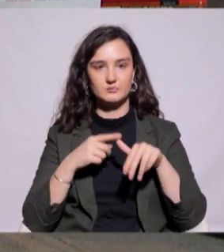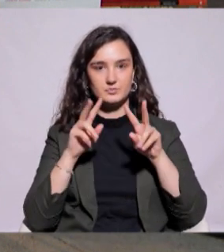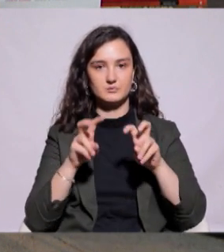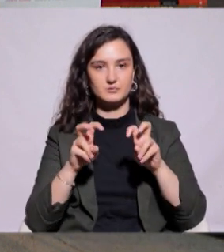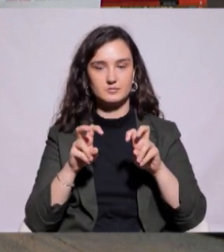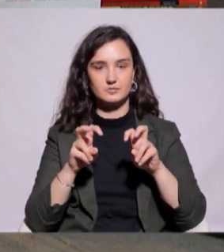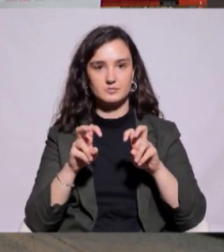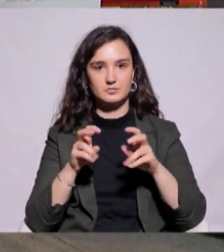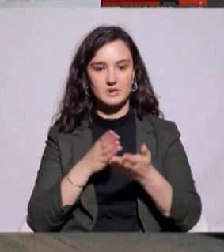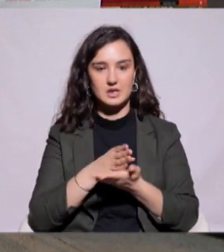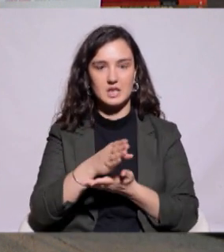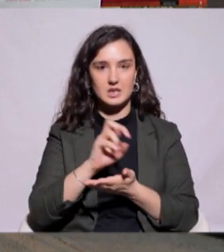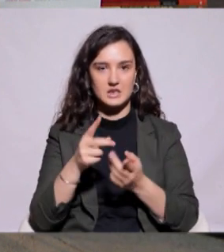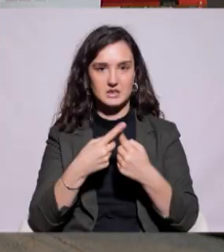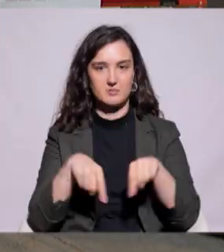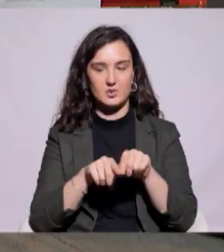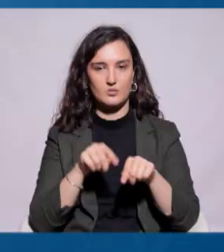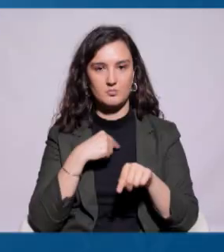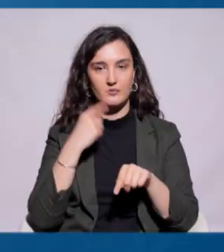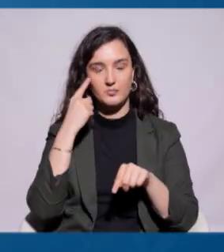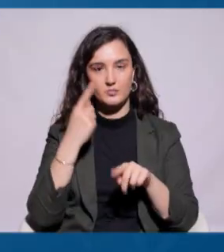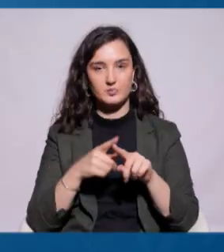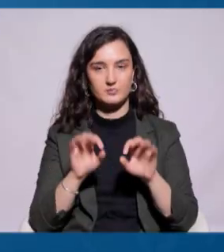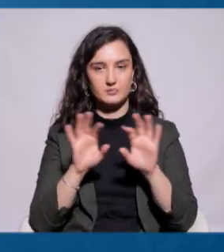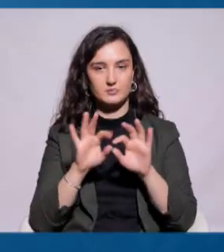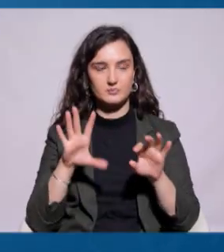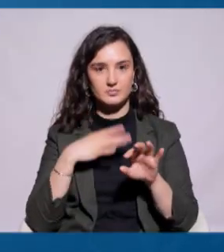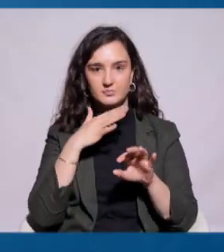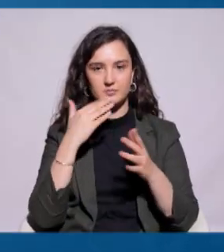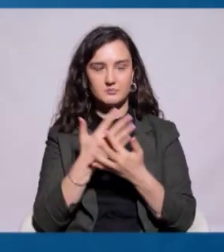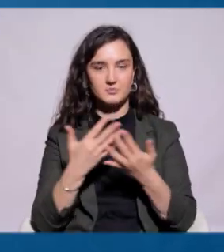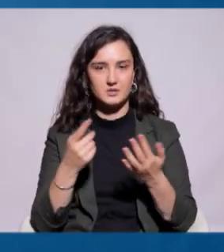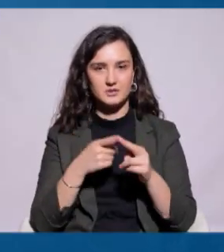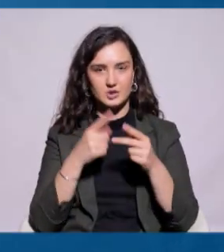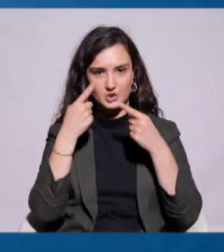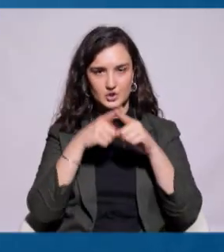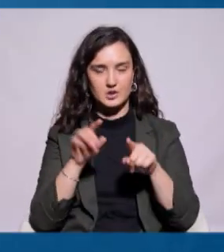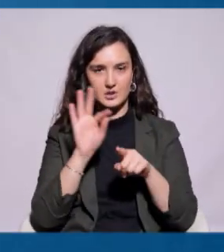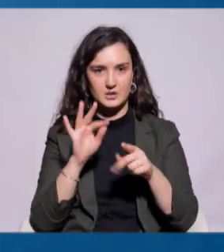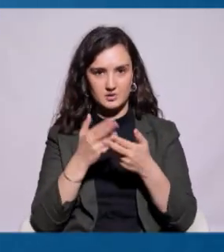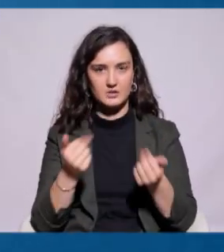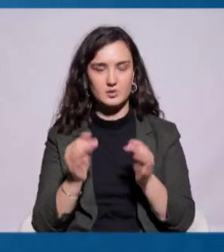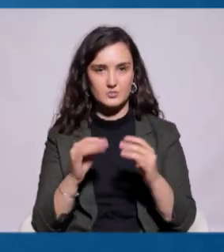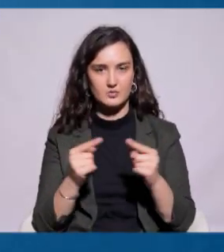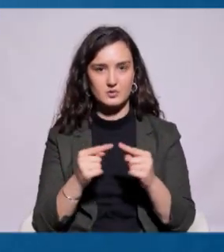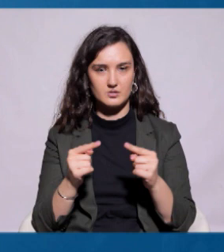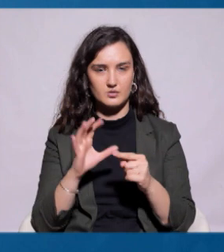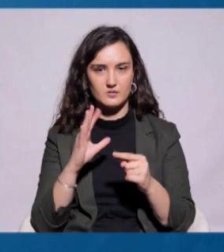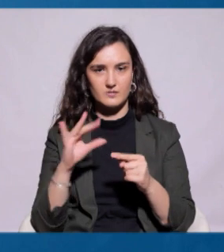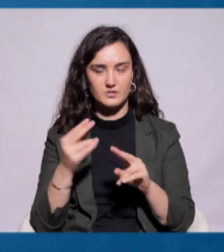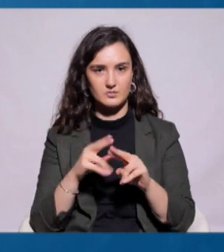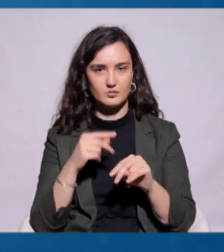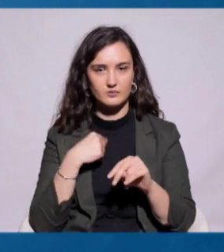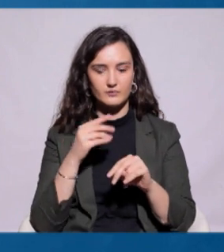means დარგი ან სფერო. I think we have talked about many fields of engineering, Mr. Carter, right? Exactly, Miss Sophie.